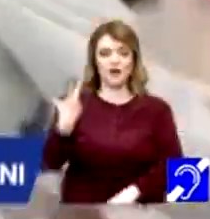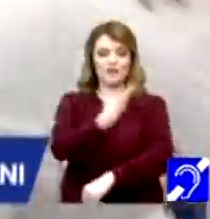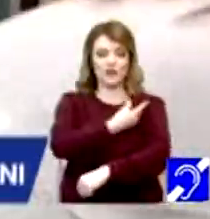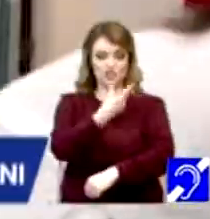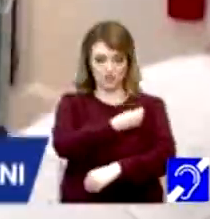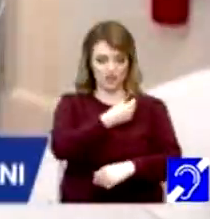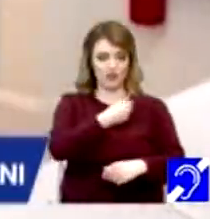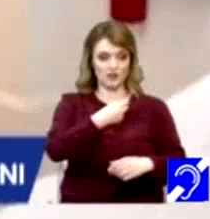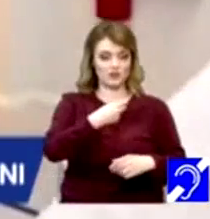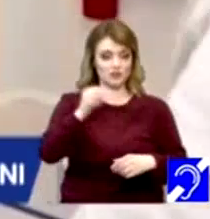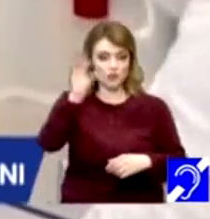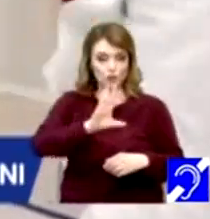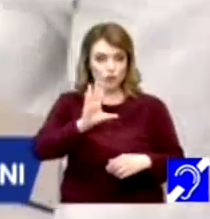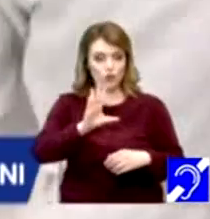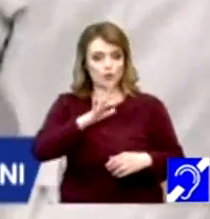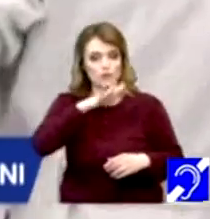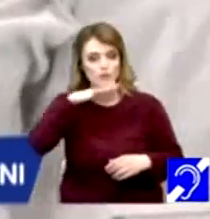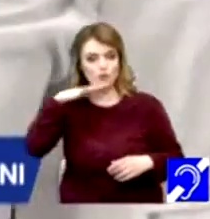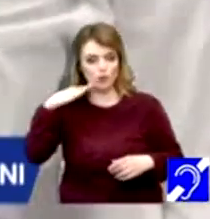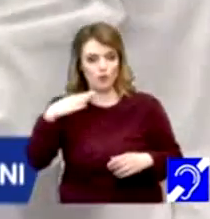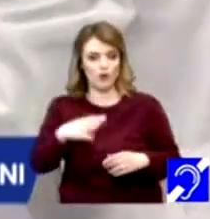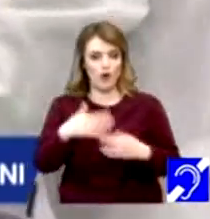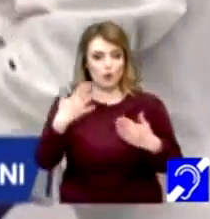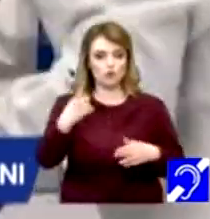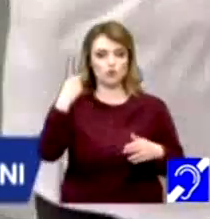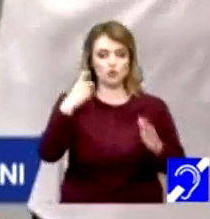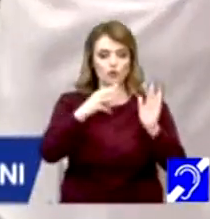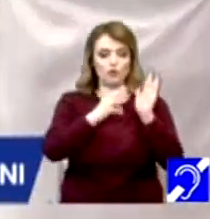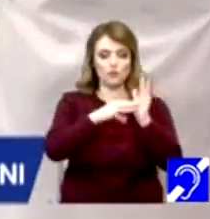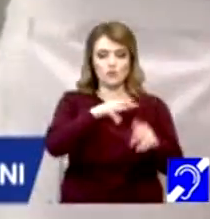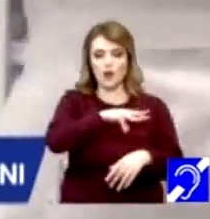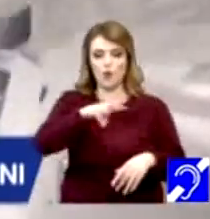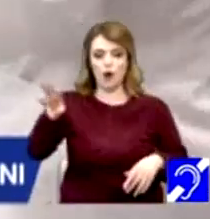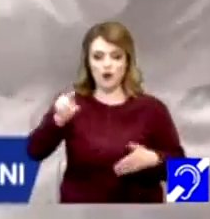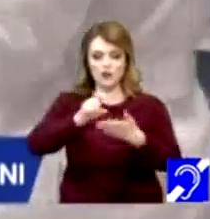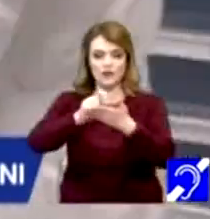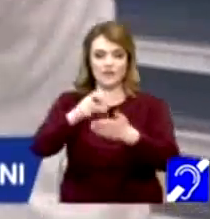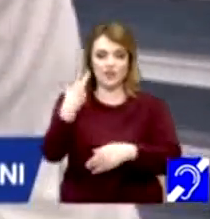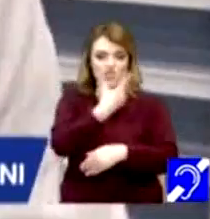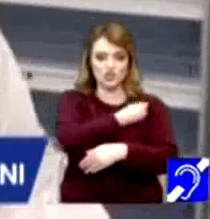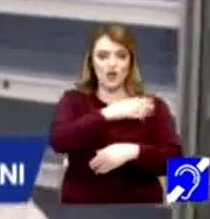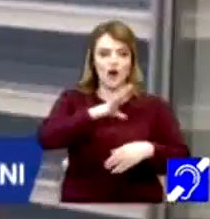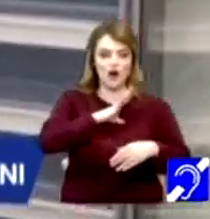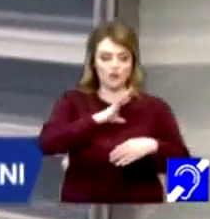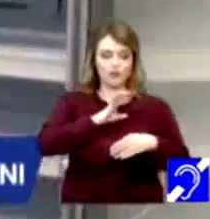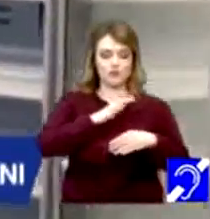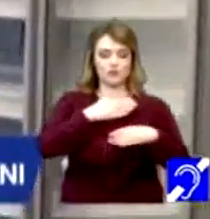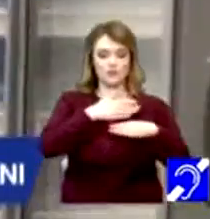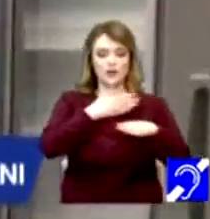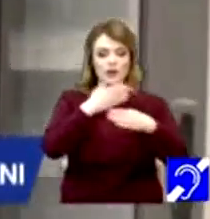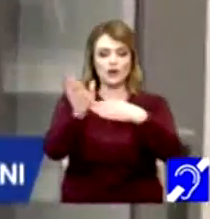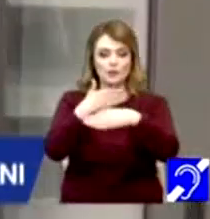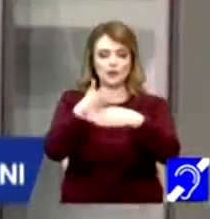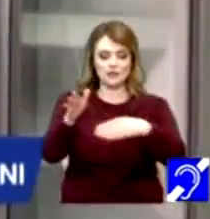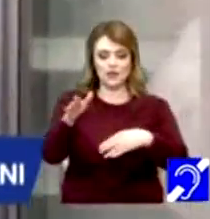Vaccinarea în UE prinde viteză. Peste 108 milioane de doze de vaccin anti-COVID-19 au fost livrate în țările blocului comunitar. Dintre